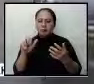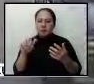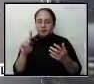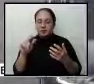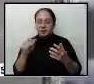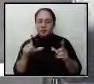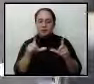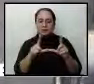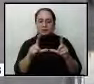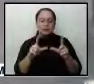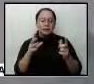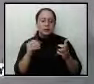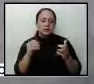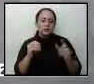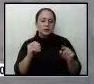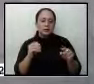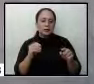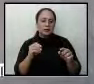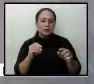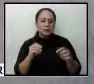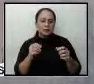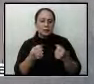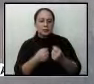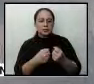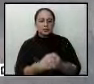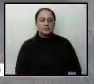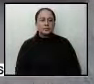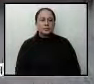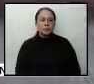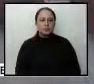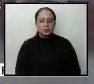Rod Lagusad, para sa Morning Show ng Bayan, Rise and Shine Pilipinas.